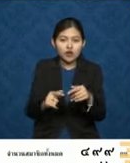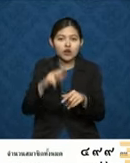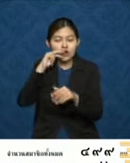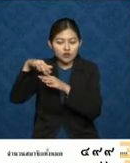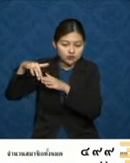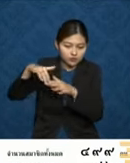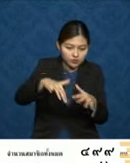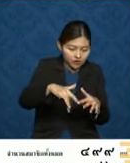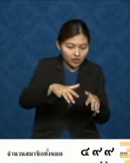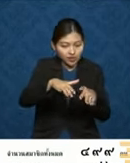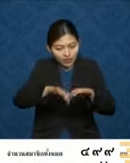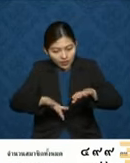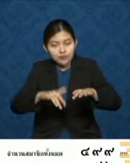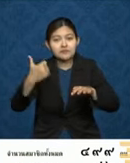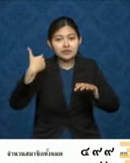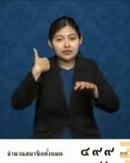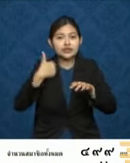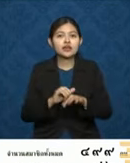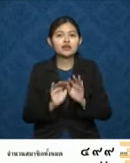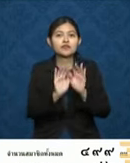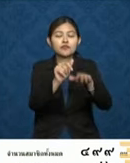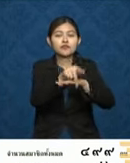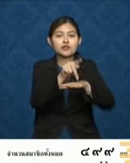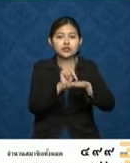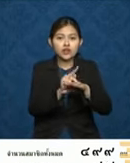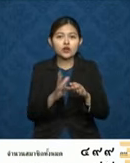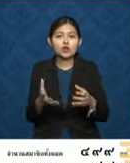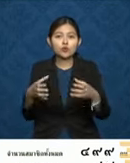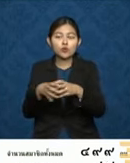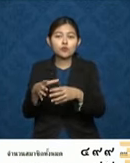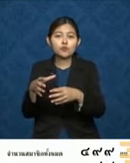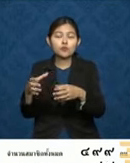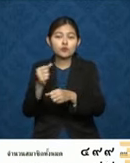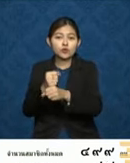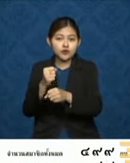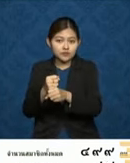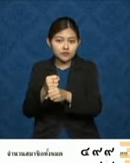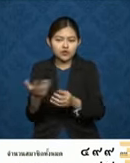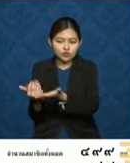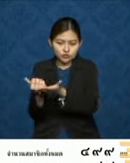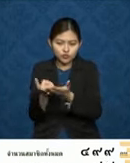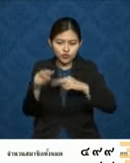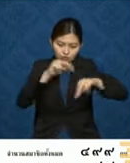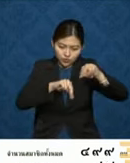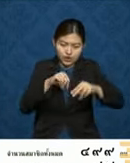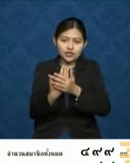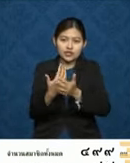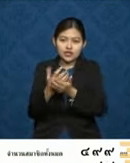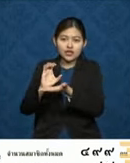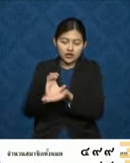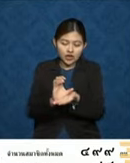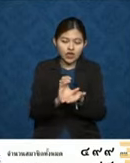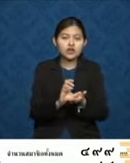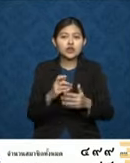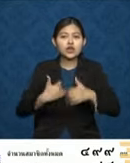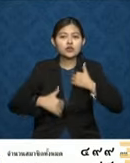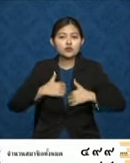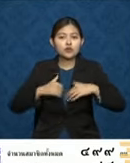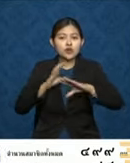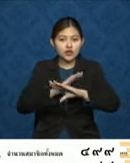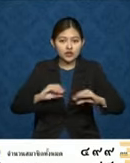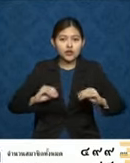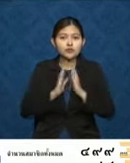โทรมอีกจึงขอกราบเรียนไปยังท่านประสภาที่เคารพไปยังหน่วยงานที่เกี่ยวข้องช่วยบรเทาความเดือดรร้อนจัดสรรงบประมาณในการจะบรรเทาความเดือดรองของประชาชน้วครับ